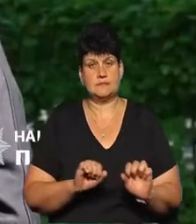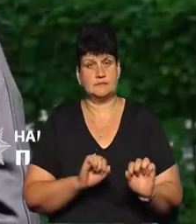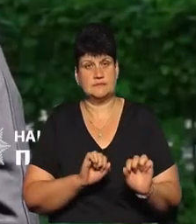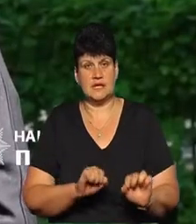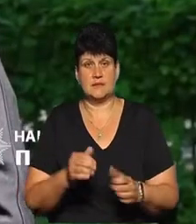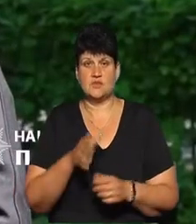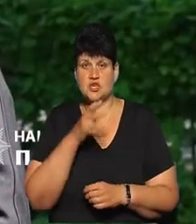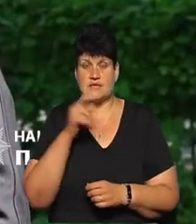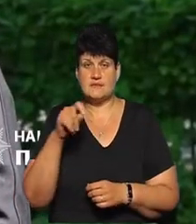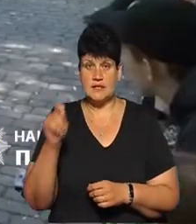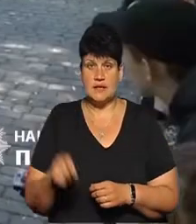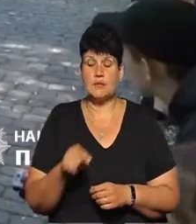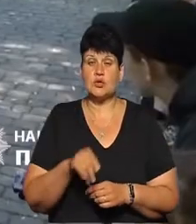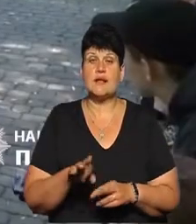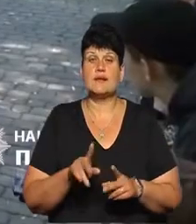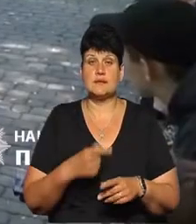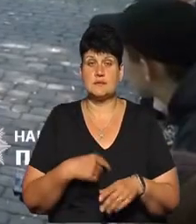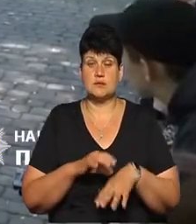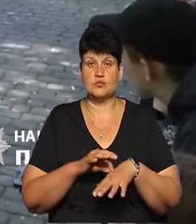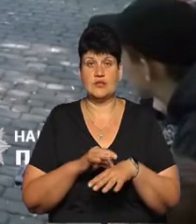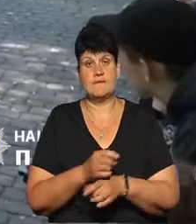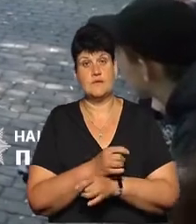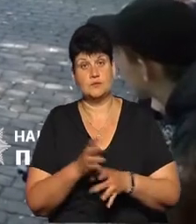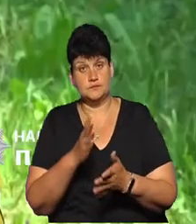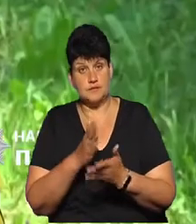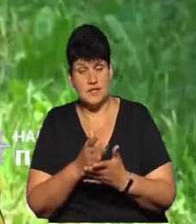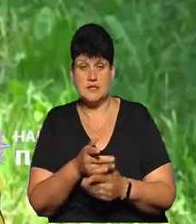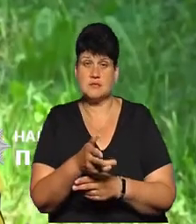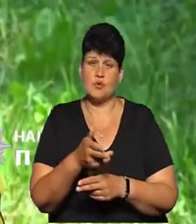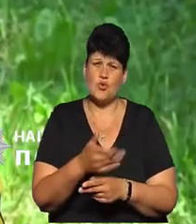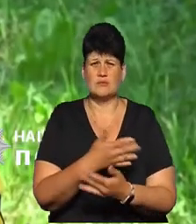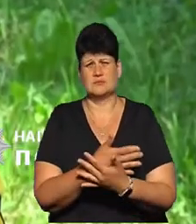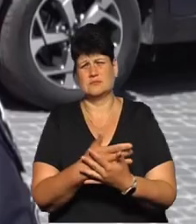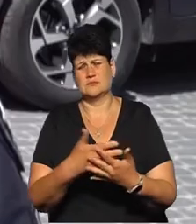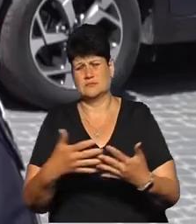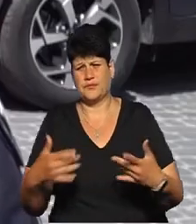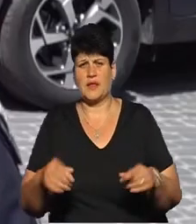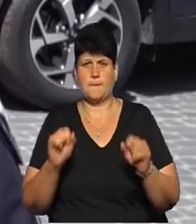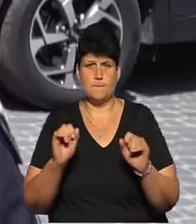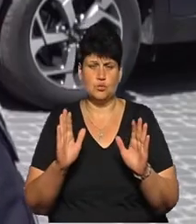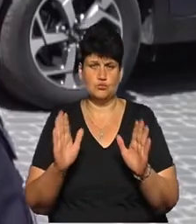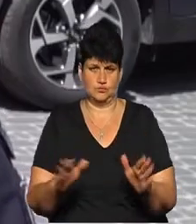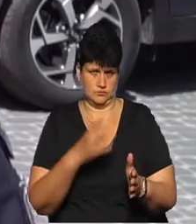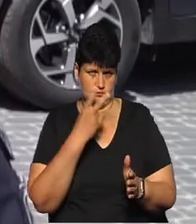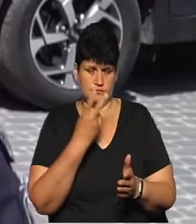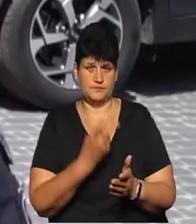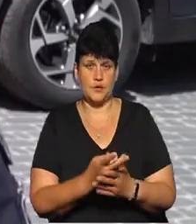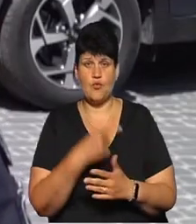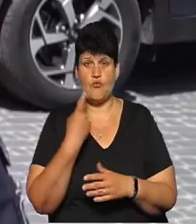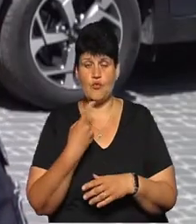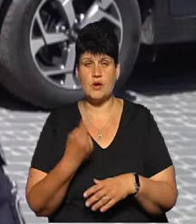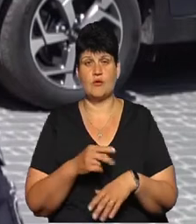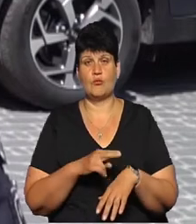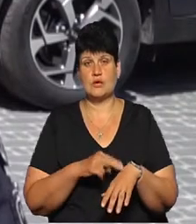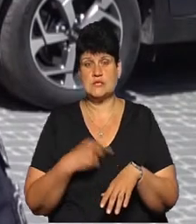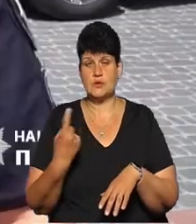про те, як поводитися із вибухівкою, зброєю чи набоями, які можуть бути на відкритій місцевості, каже речниця патрульної поліції області